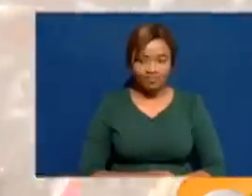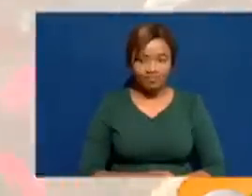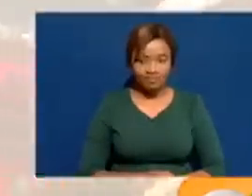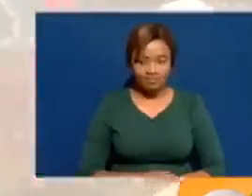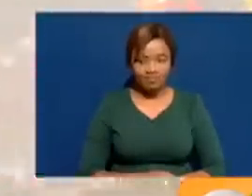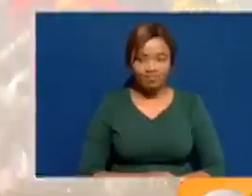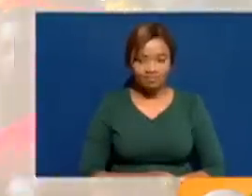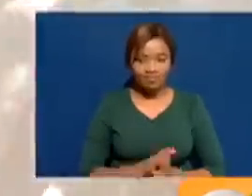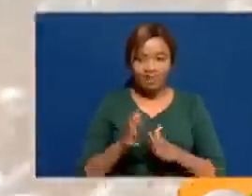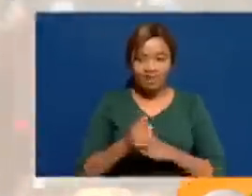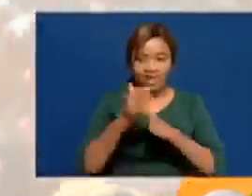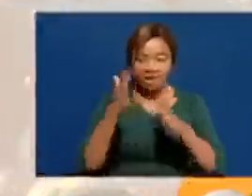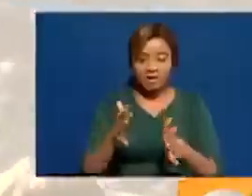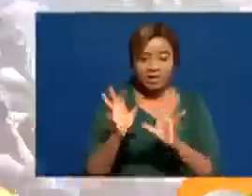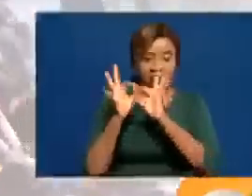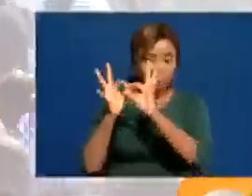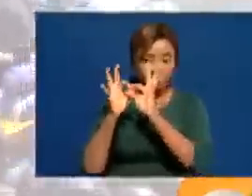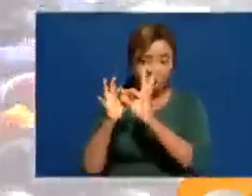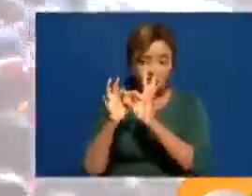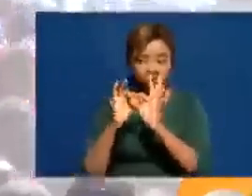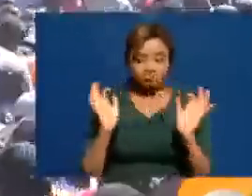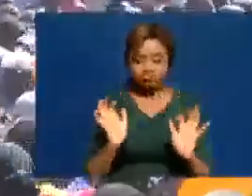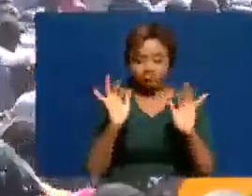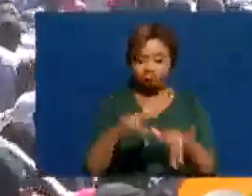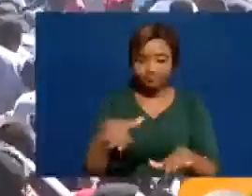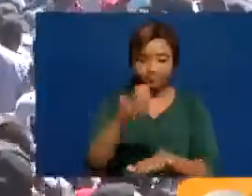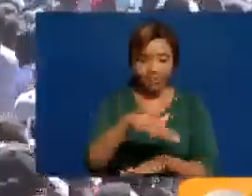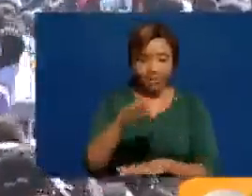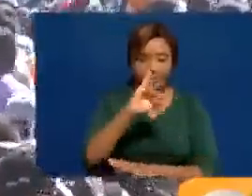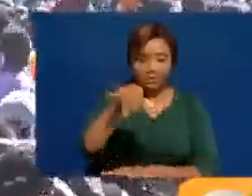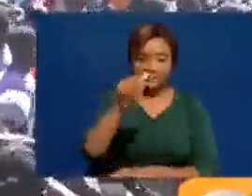Wafuasi wa Azimio walifurika uwanjani Jakaranda